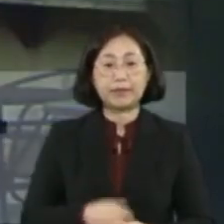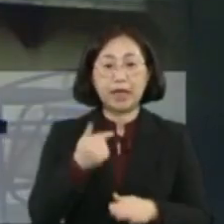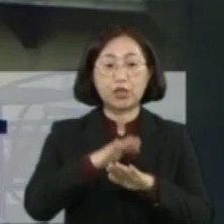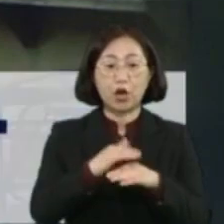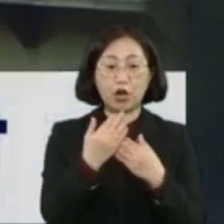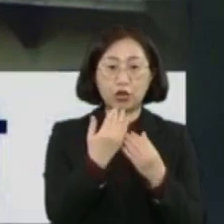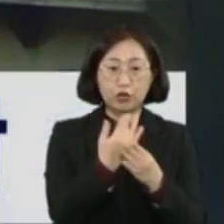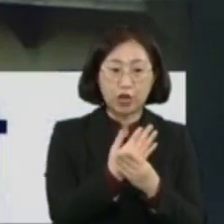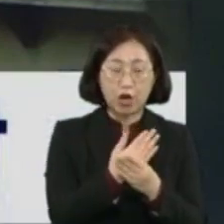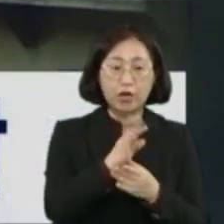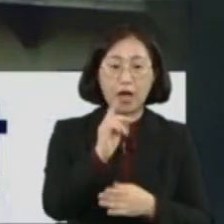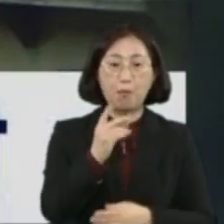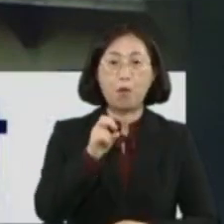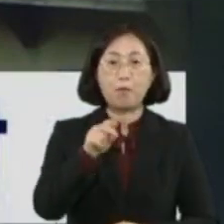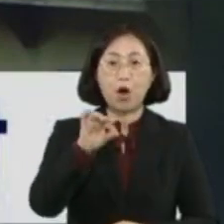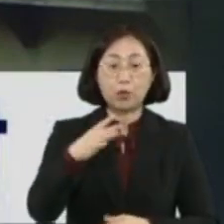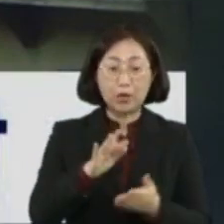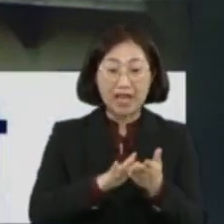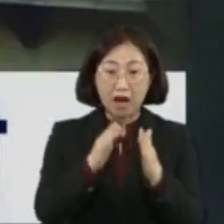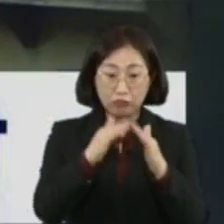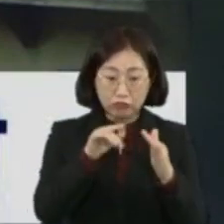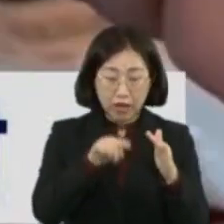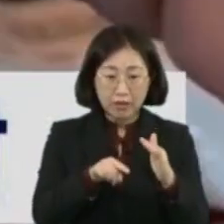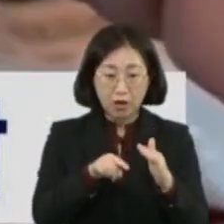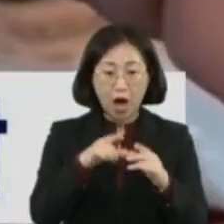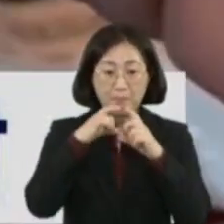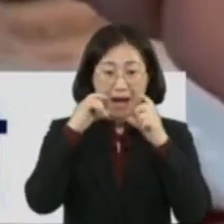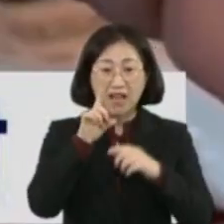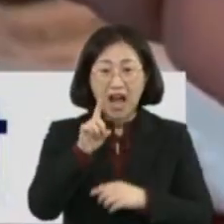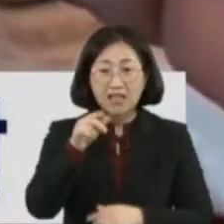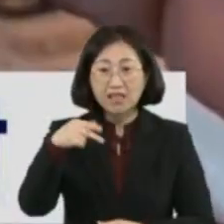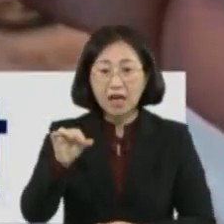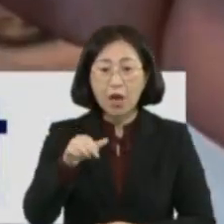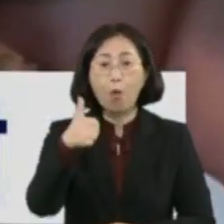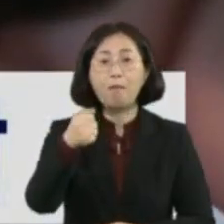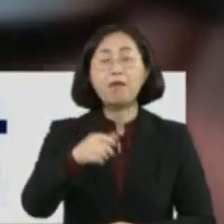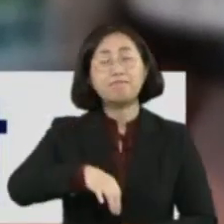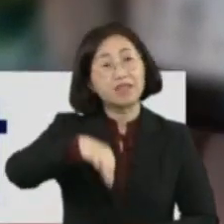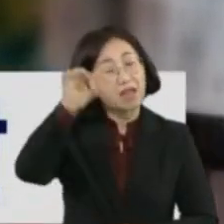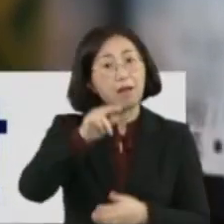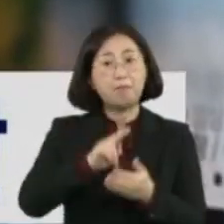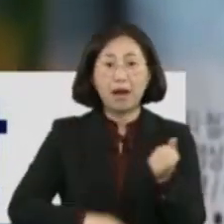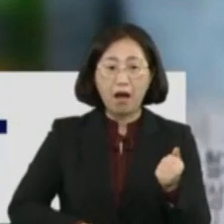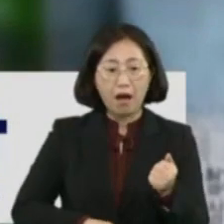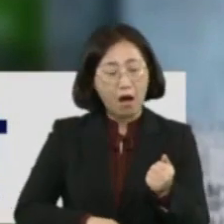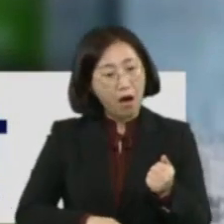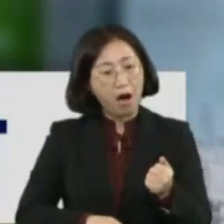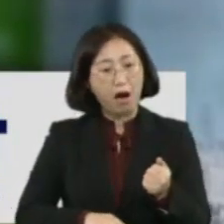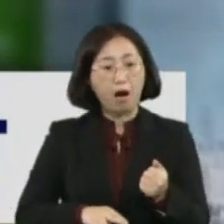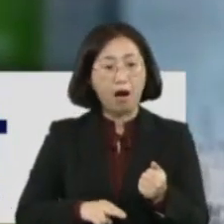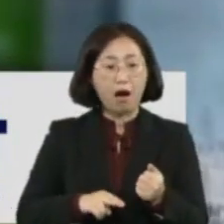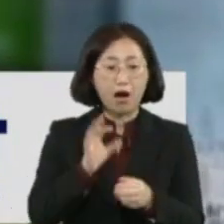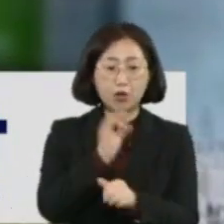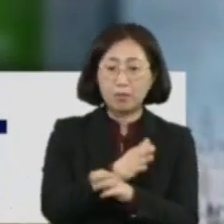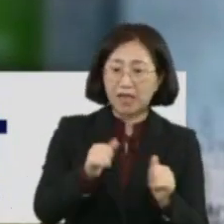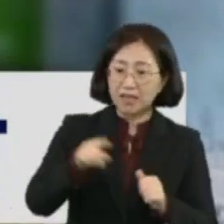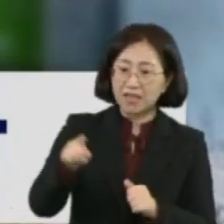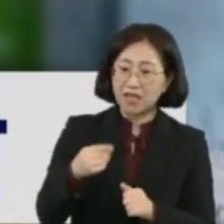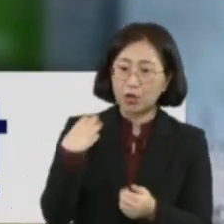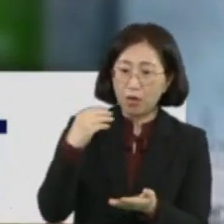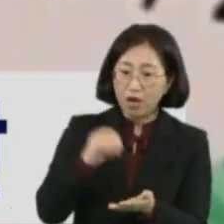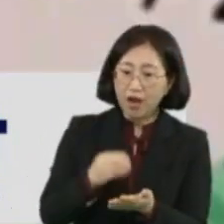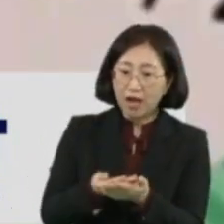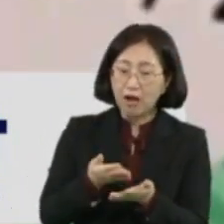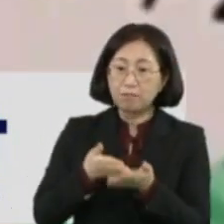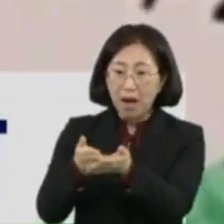대전 유성구 복명동의 한 약국에서 마스크 한 장에 5만 원에 판매하면서도 소비자들의 환불 요구를 들어주지